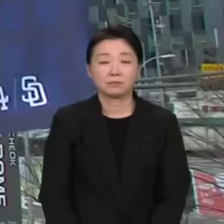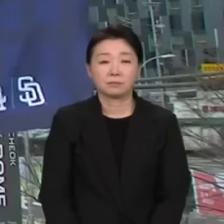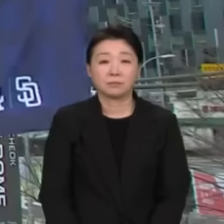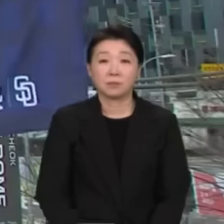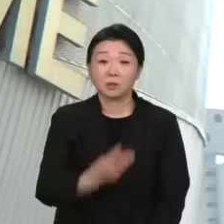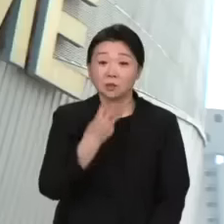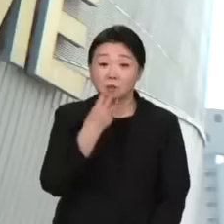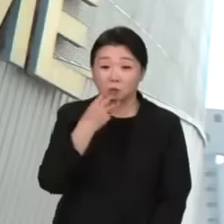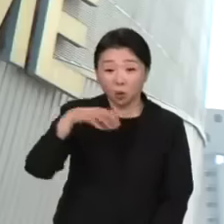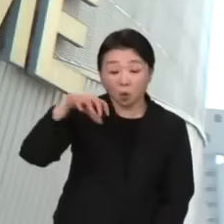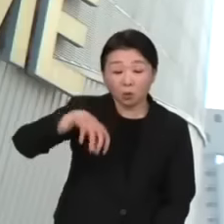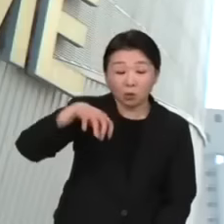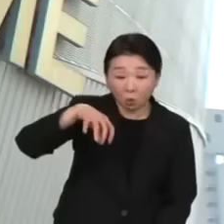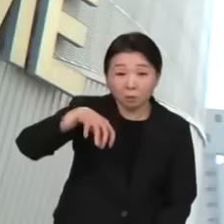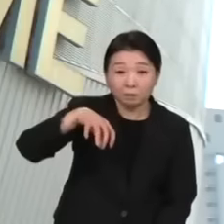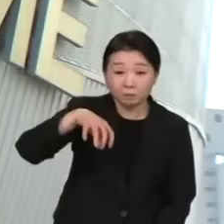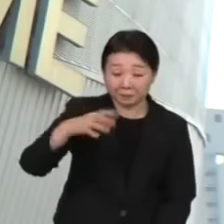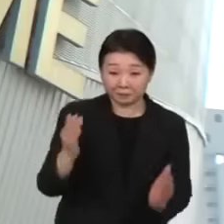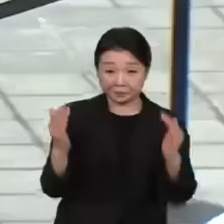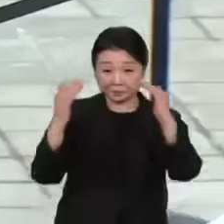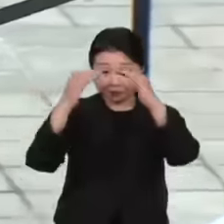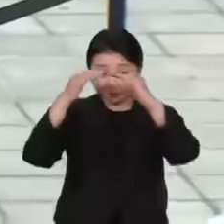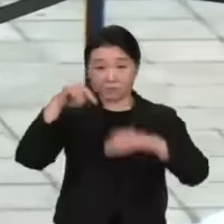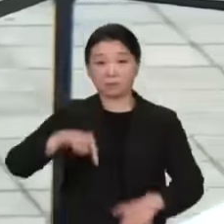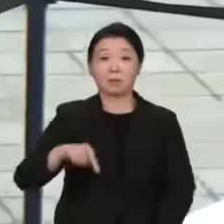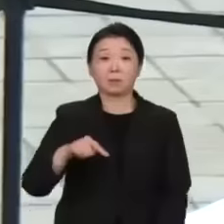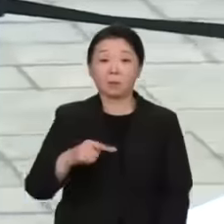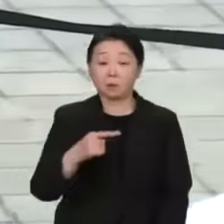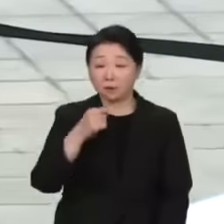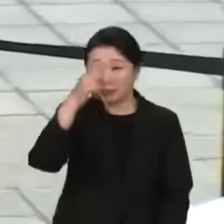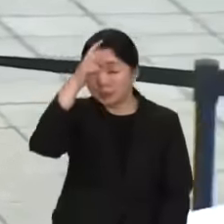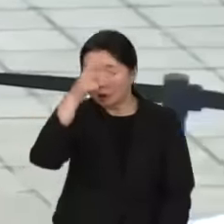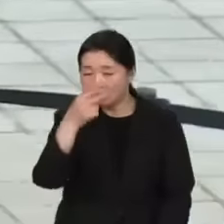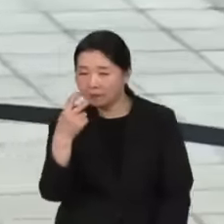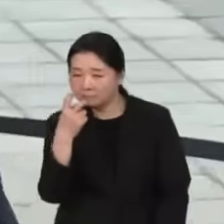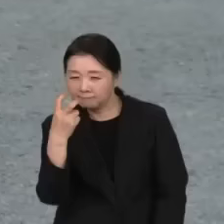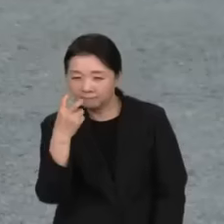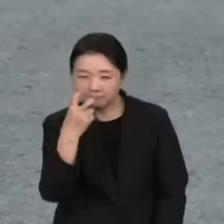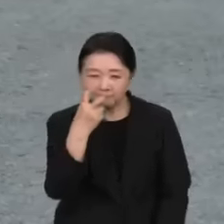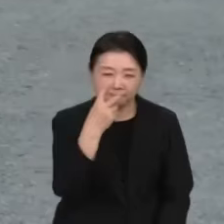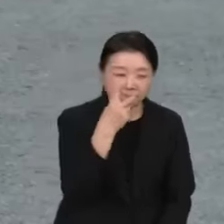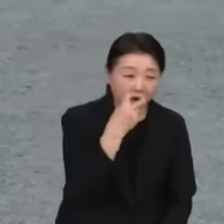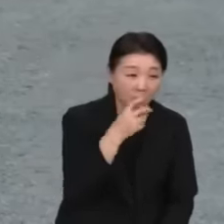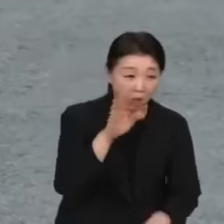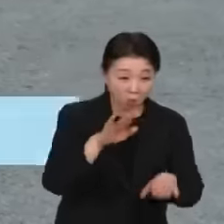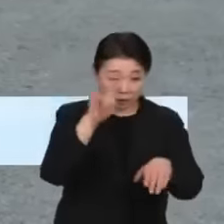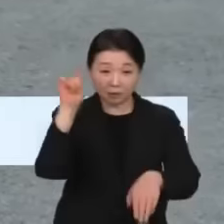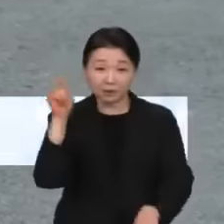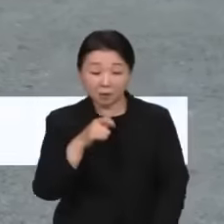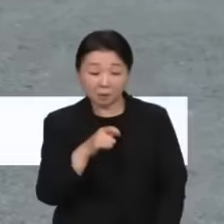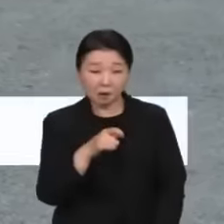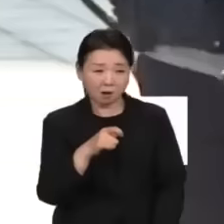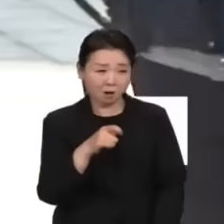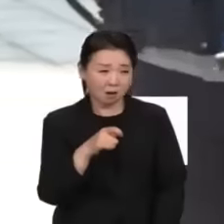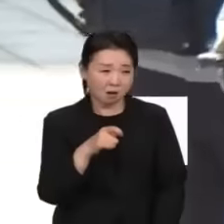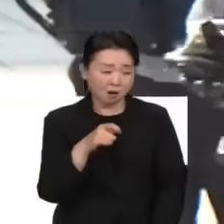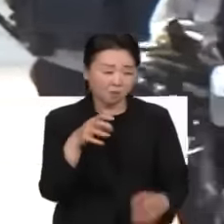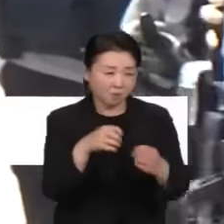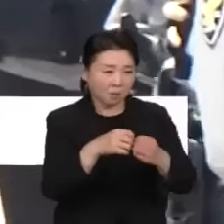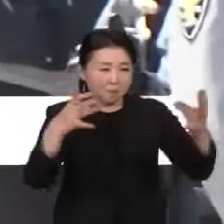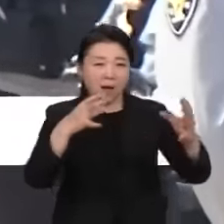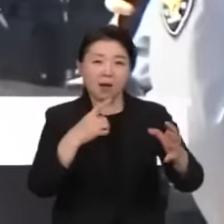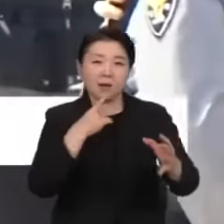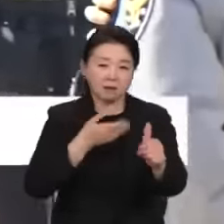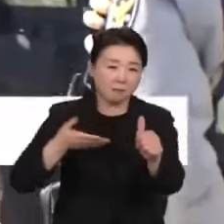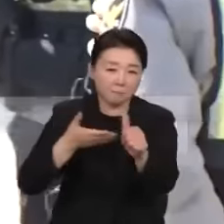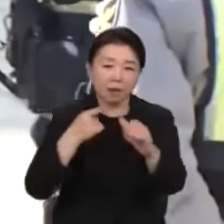서울 고척동 스카이돔입니다. 경찰이 주변을 순찰합니다. 오늘 새벽 이곳에 폭탄 테러를 하겠다는 협박